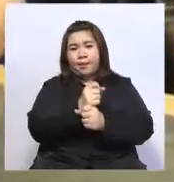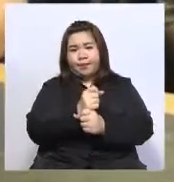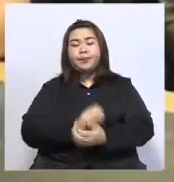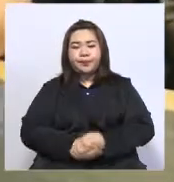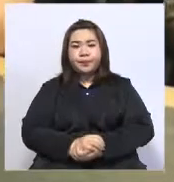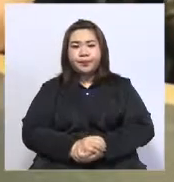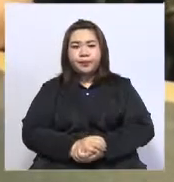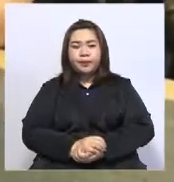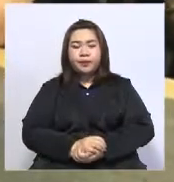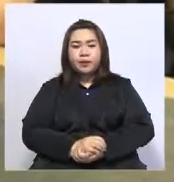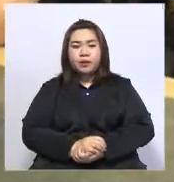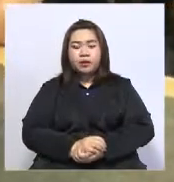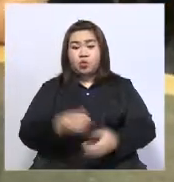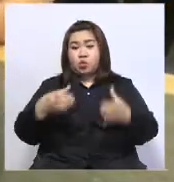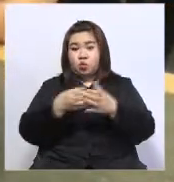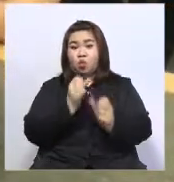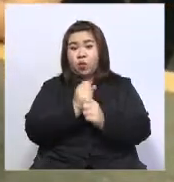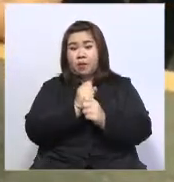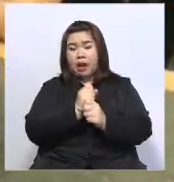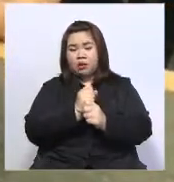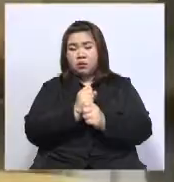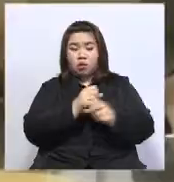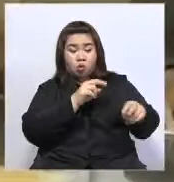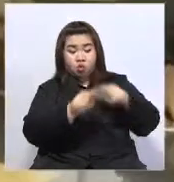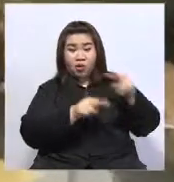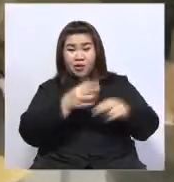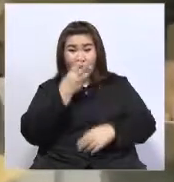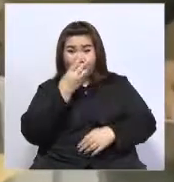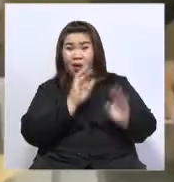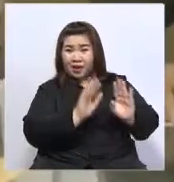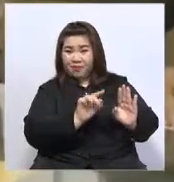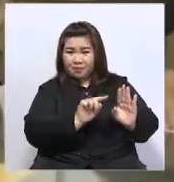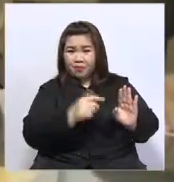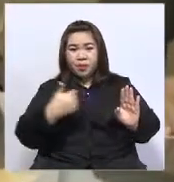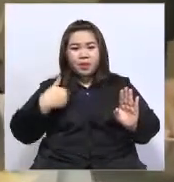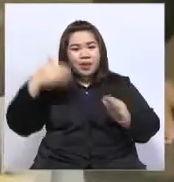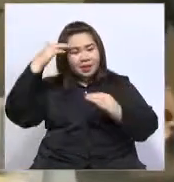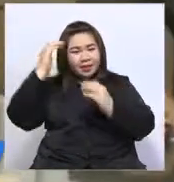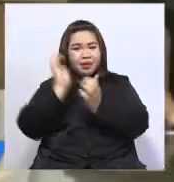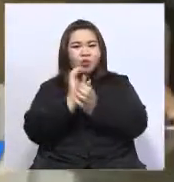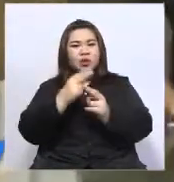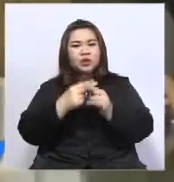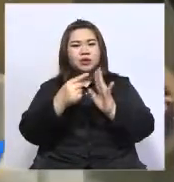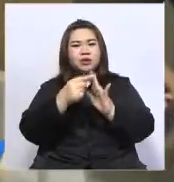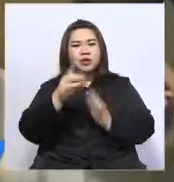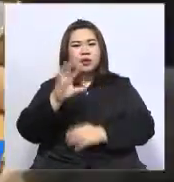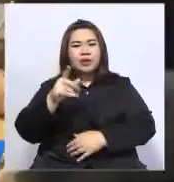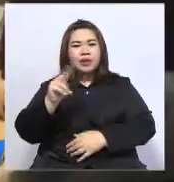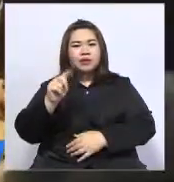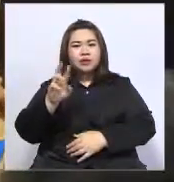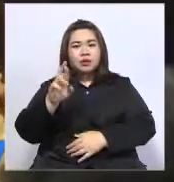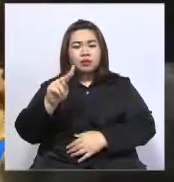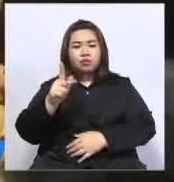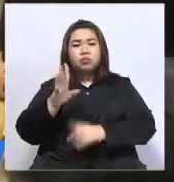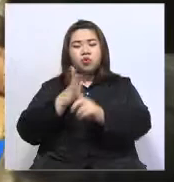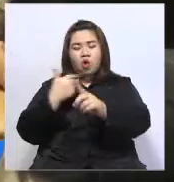ทั้งนี้ทางคณะทำงานตรวจสอบข้าวในสต็อกของรัฐบาลที่มีพลตำรวจเอกเดชณรงค์สุทธิชาญบัญชาแล้วก็พลตำรวจ